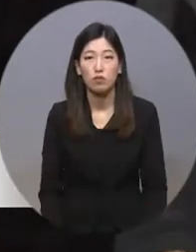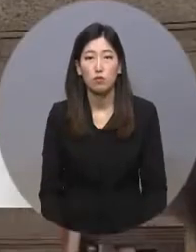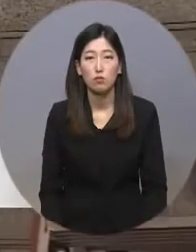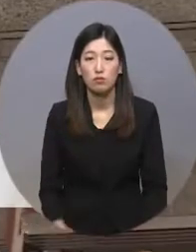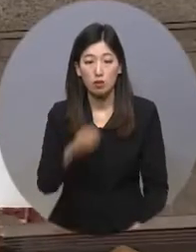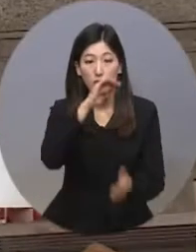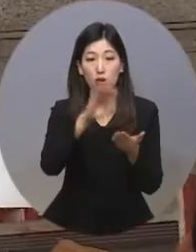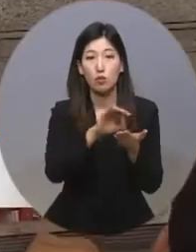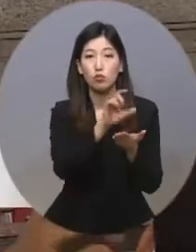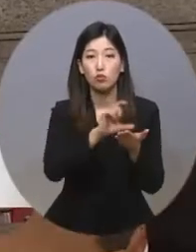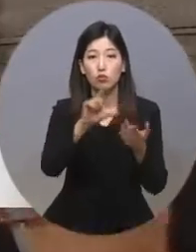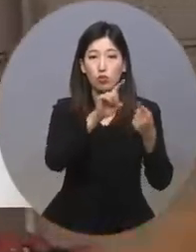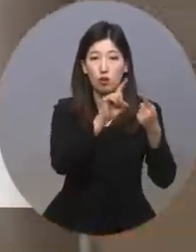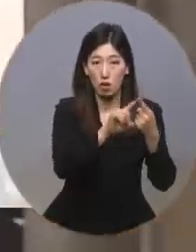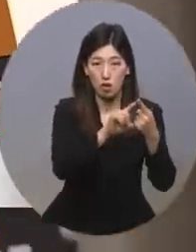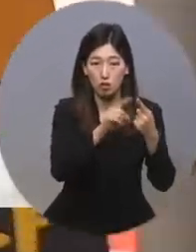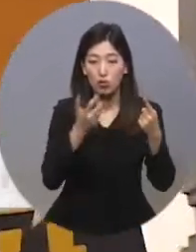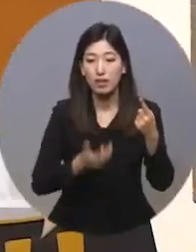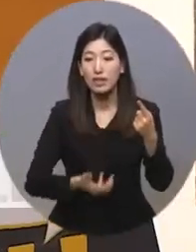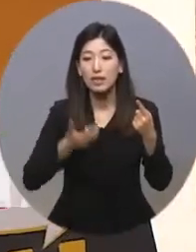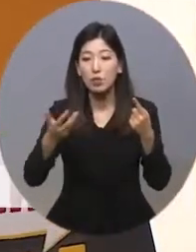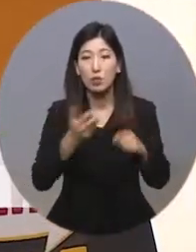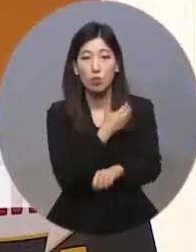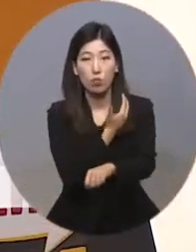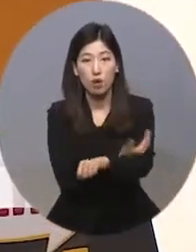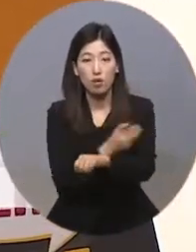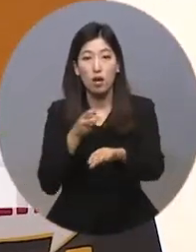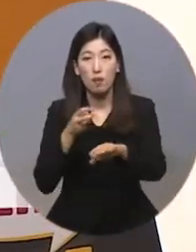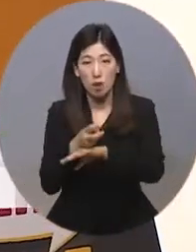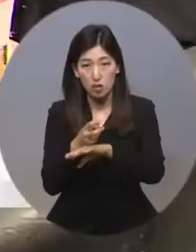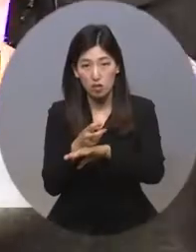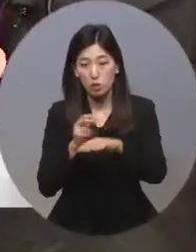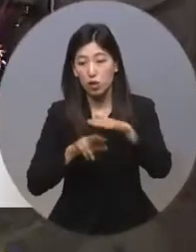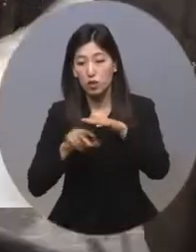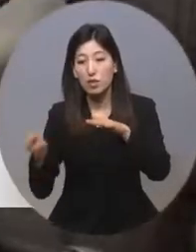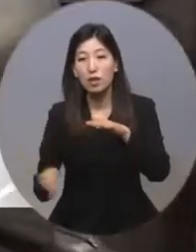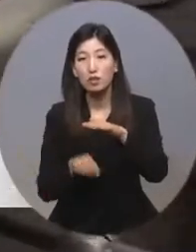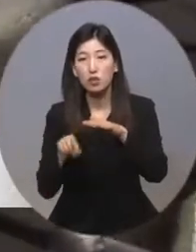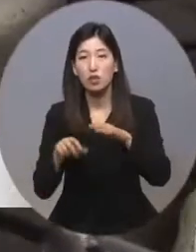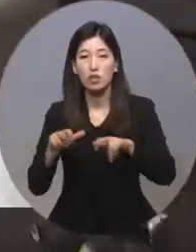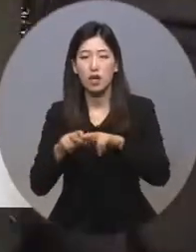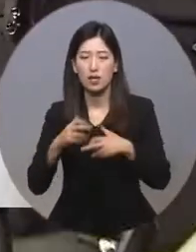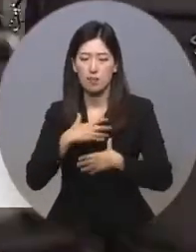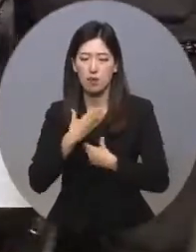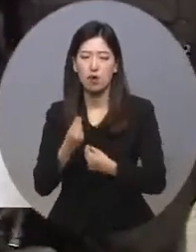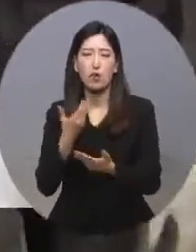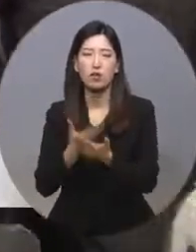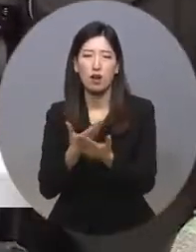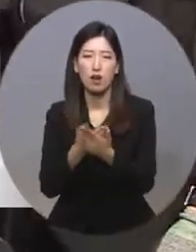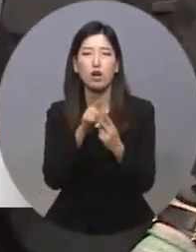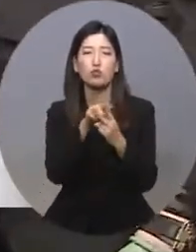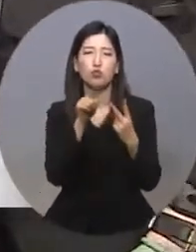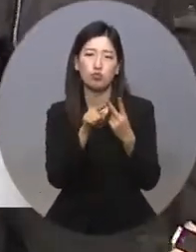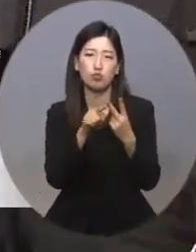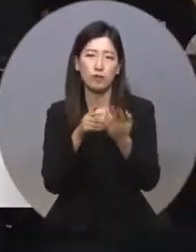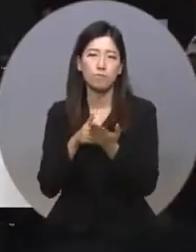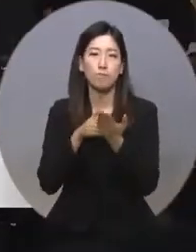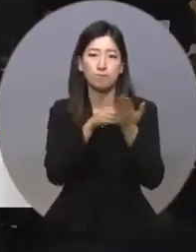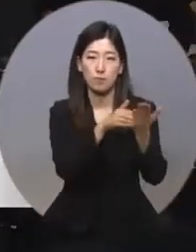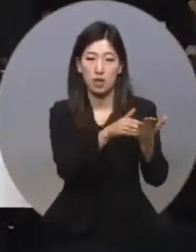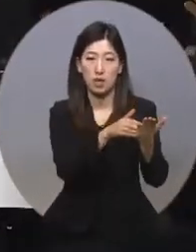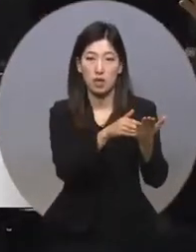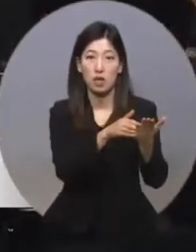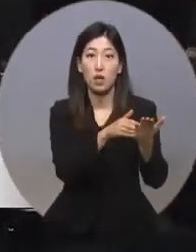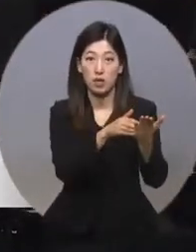반영, 장애인 이동권 보장 등을 촉구하며 지하철 출근전을 이어갔습니다. 그 결과 지난달 29일